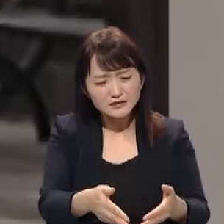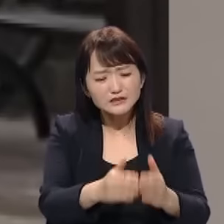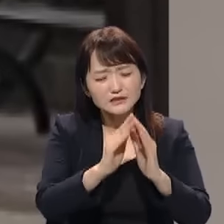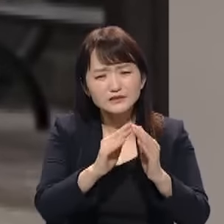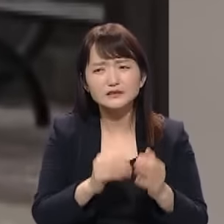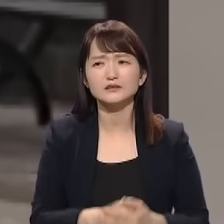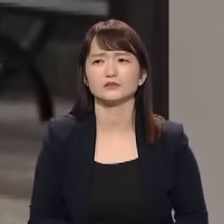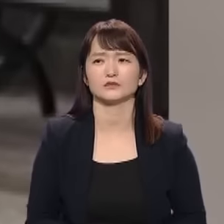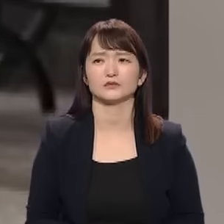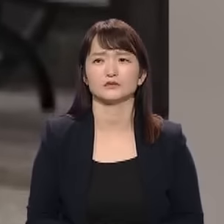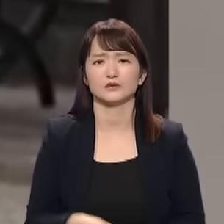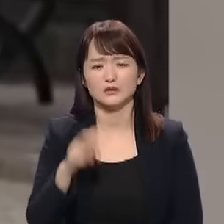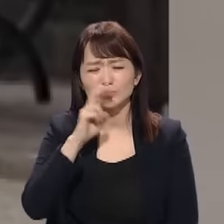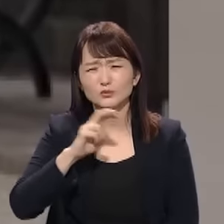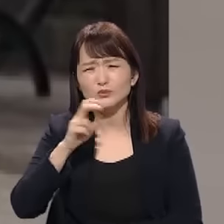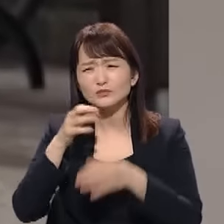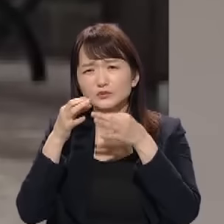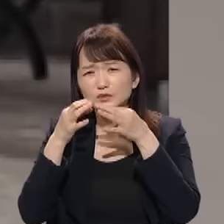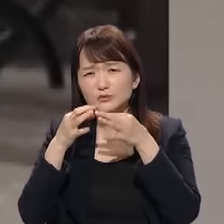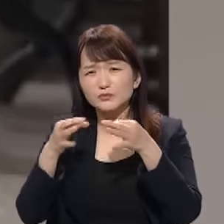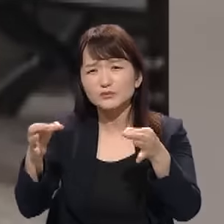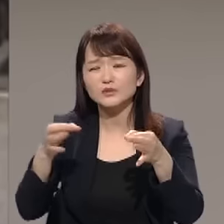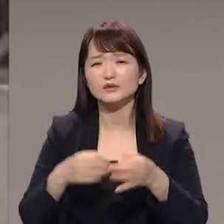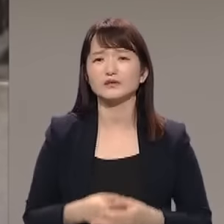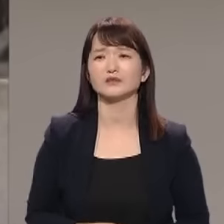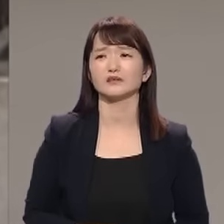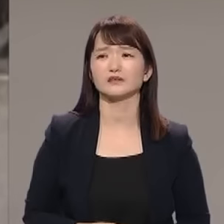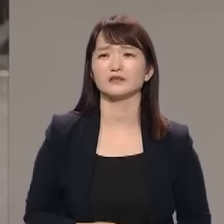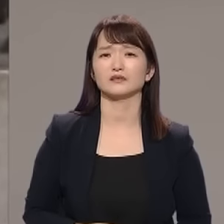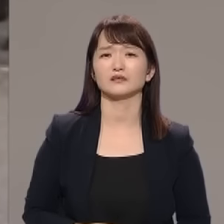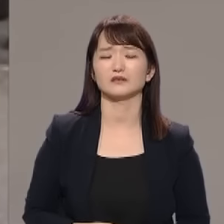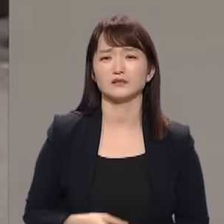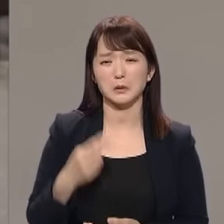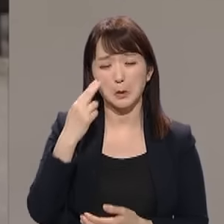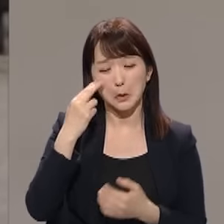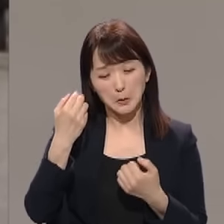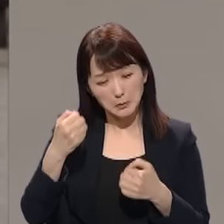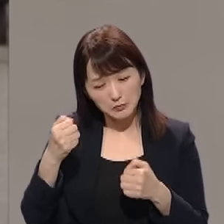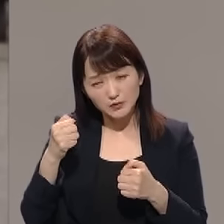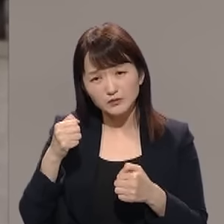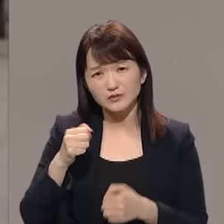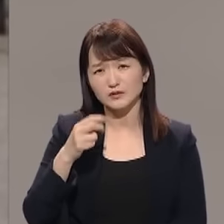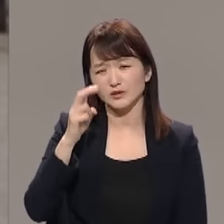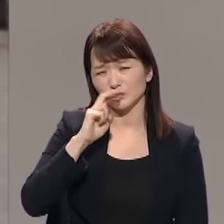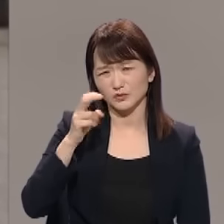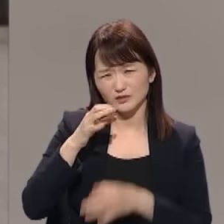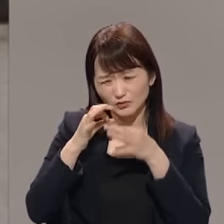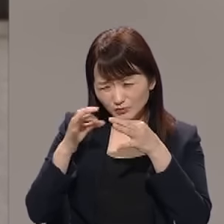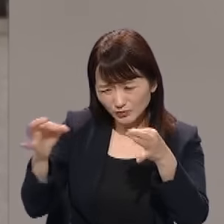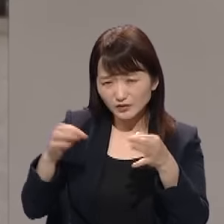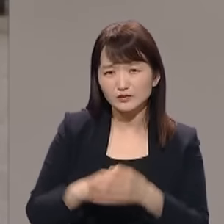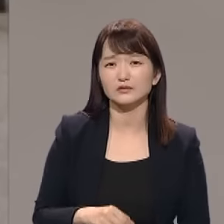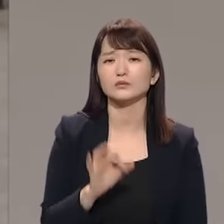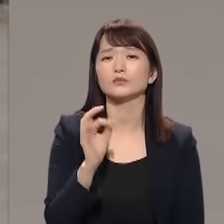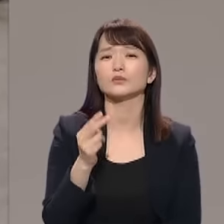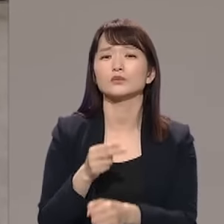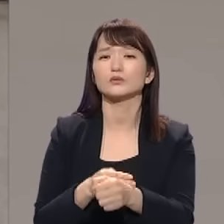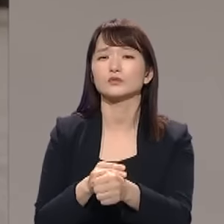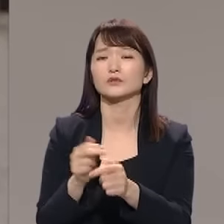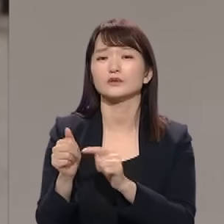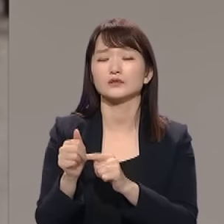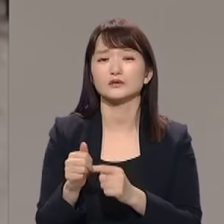쿵짝 쿵짝 쿵짜자 쿵짝 내 박자 속에 아주 그냥. 자, 오윤성 교수님,